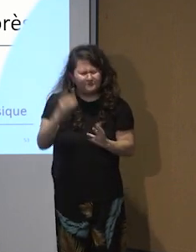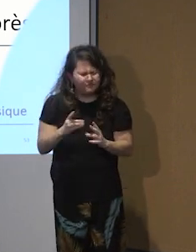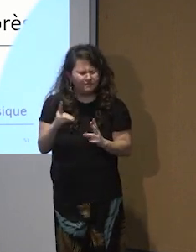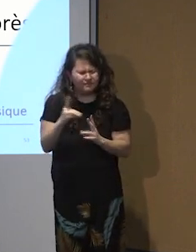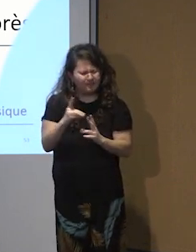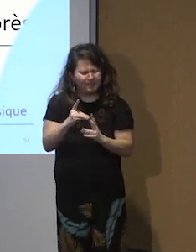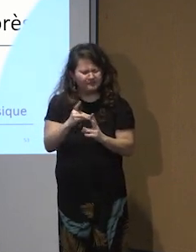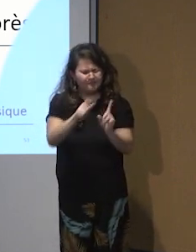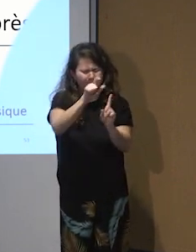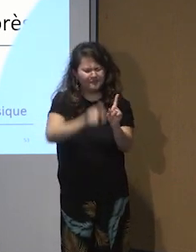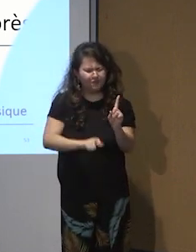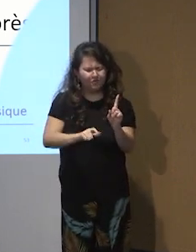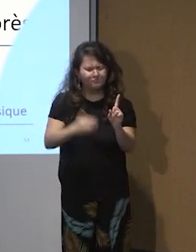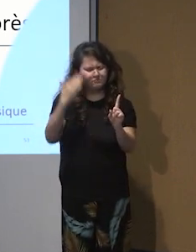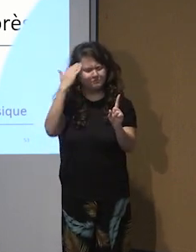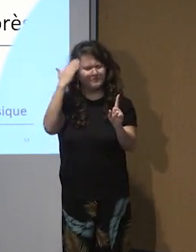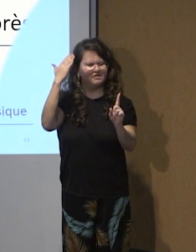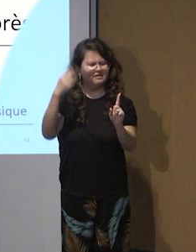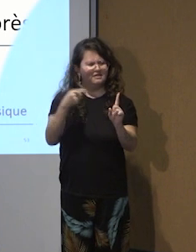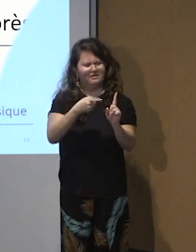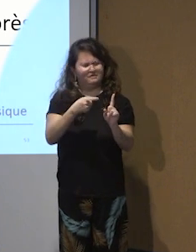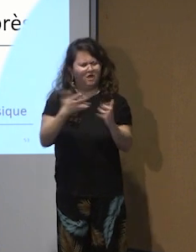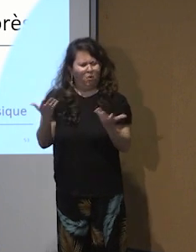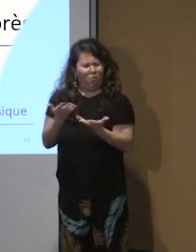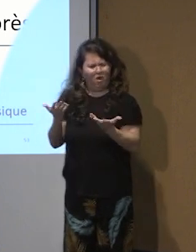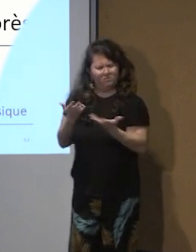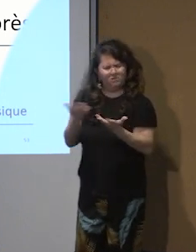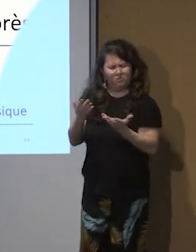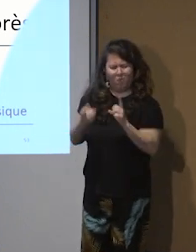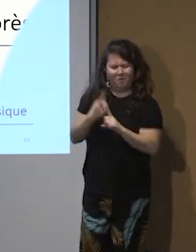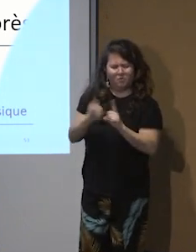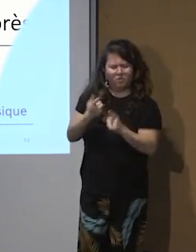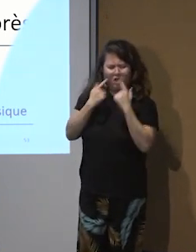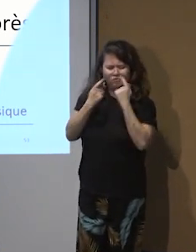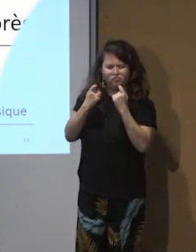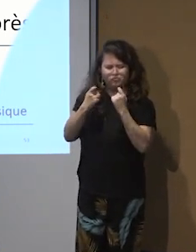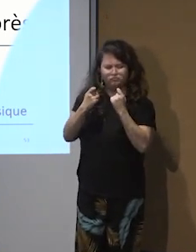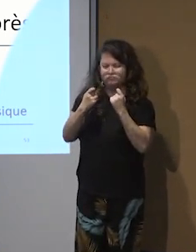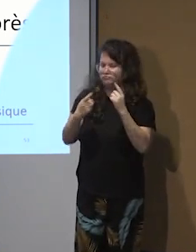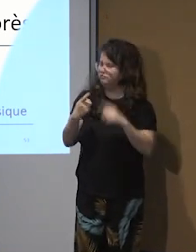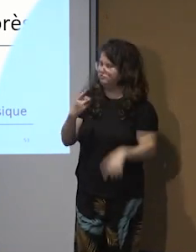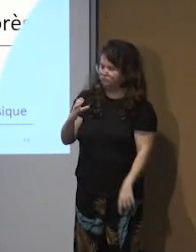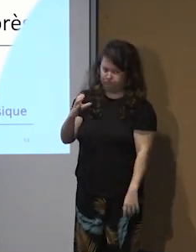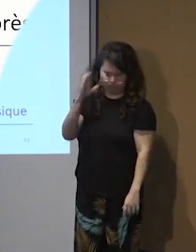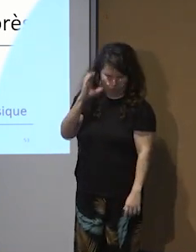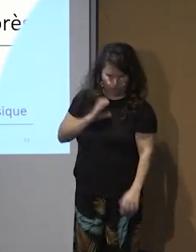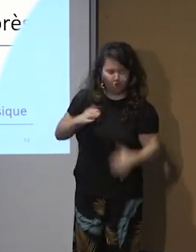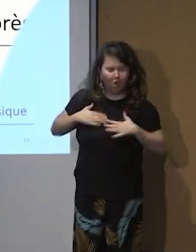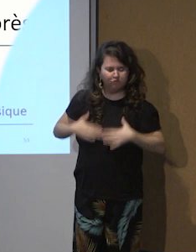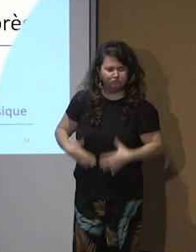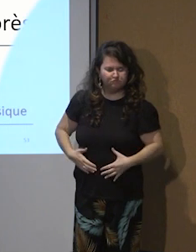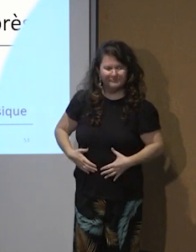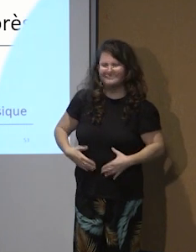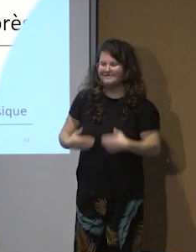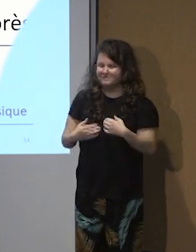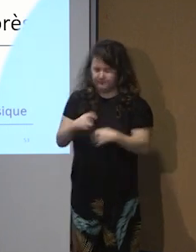déjà, voilà, pour toute personne diabétique, c'est important d'écouter son corps. On fait une activité physique, on ne se sent pas bien, on arrête